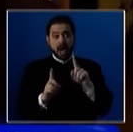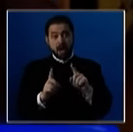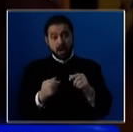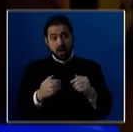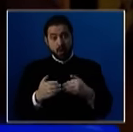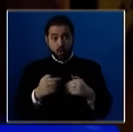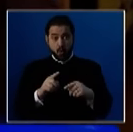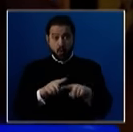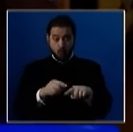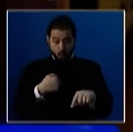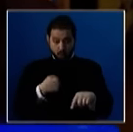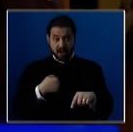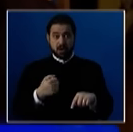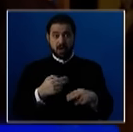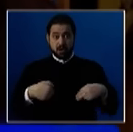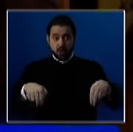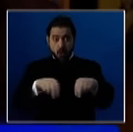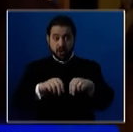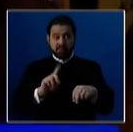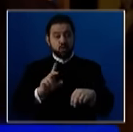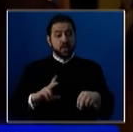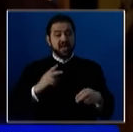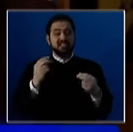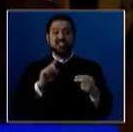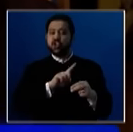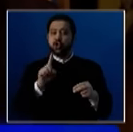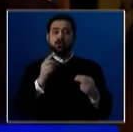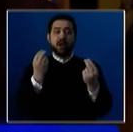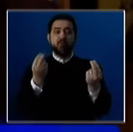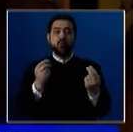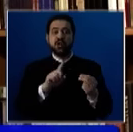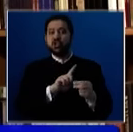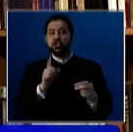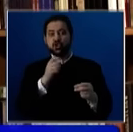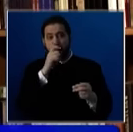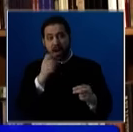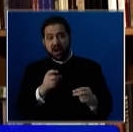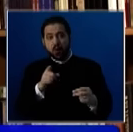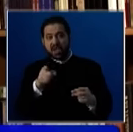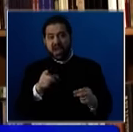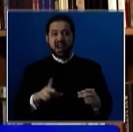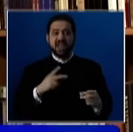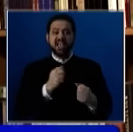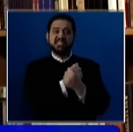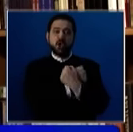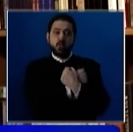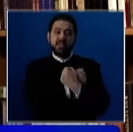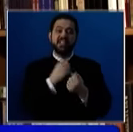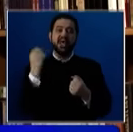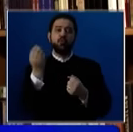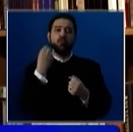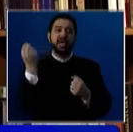bine, nu este nici mai bun, nici mai rău decât noi. El este iubit de